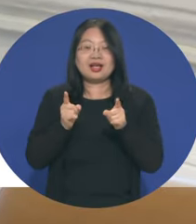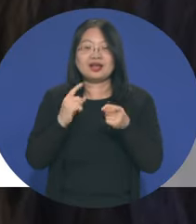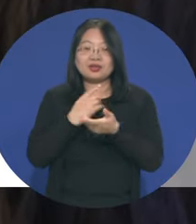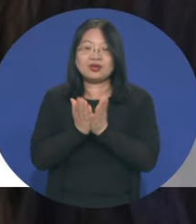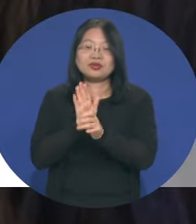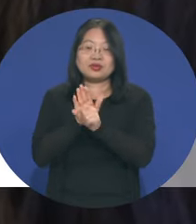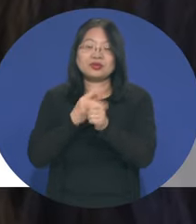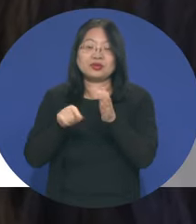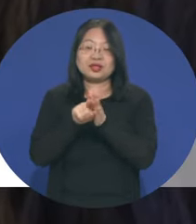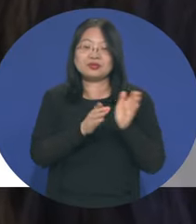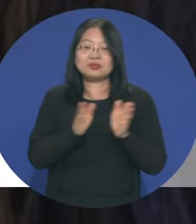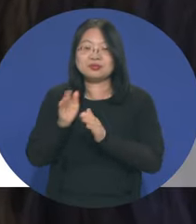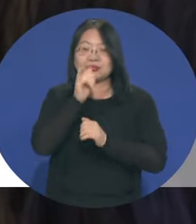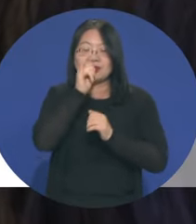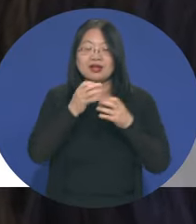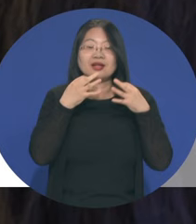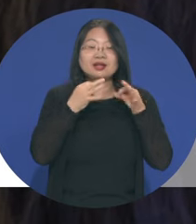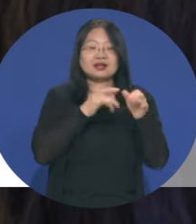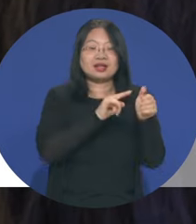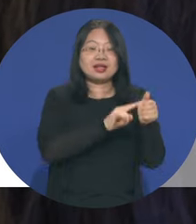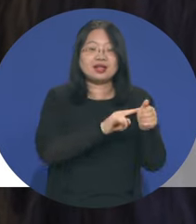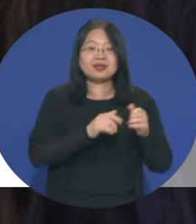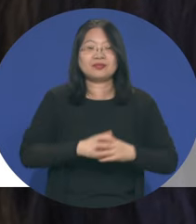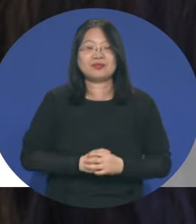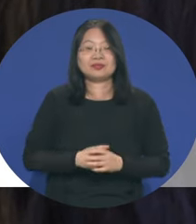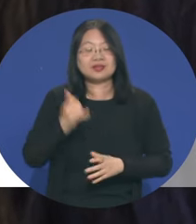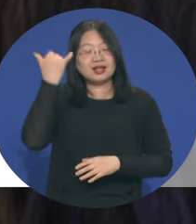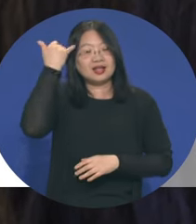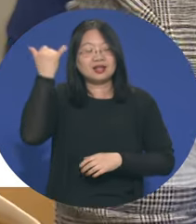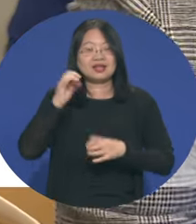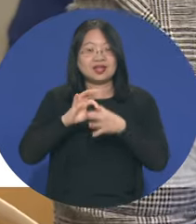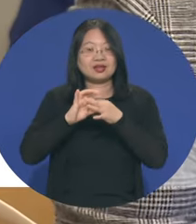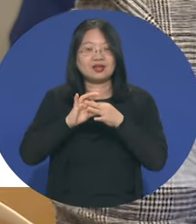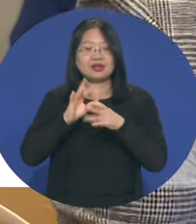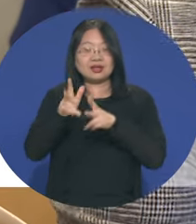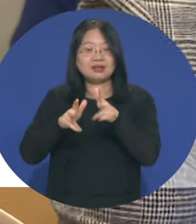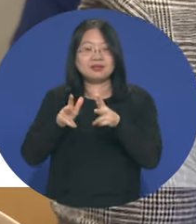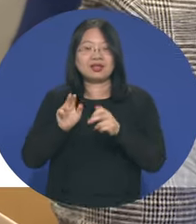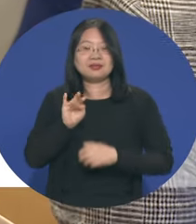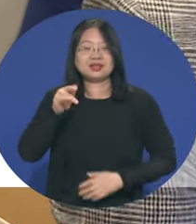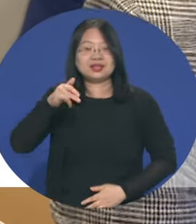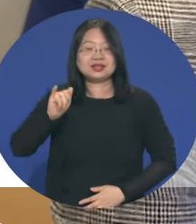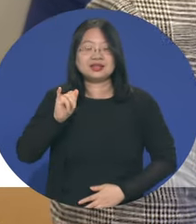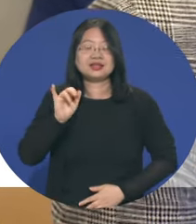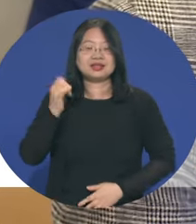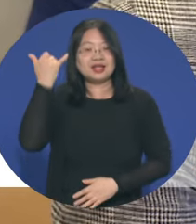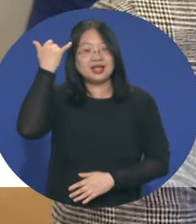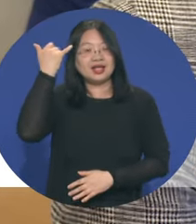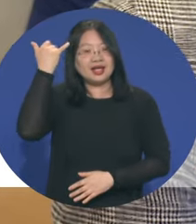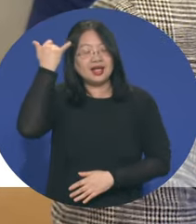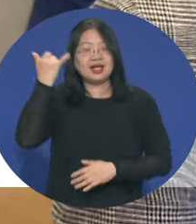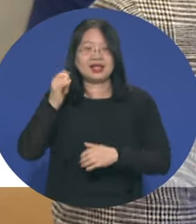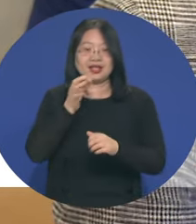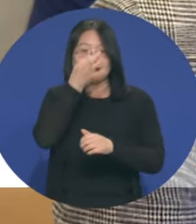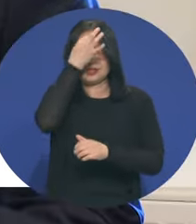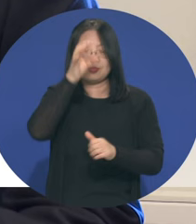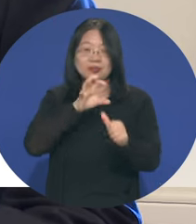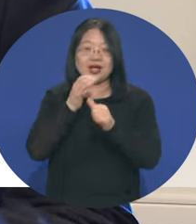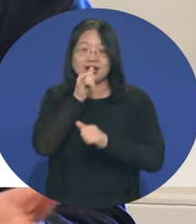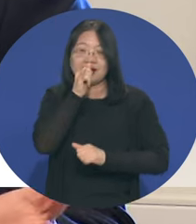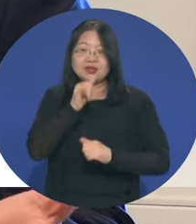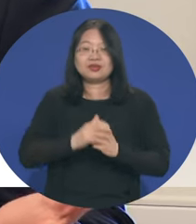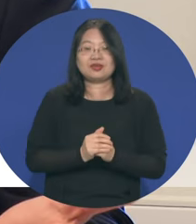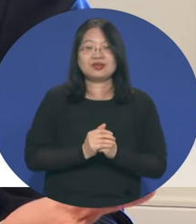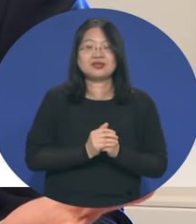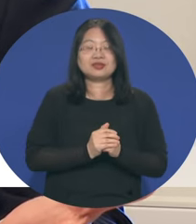마련됐습니다. 이 자리에서 김 지사는 밀편한 AI 케어 사업에 BGAI 기술을 활용할 수 있는지 물었고 크리스만